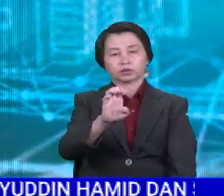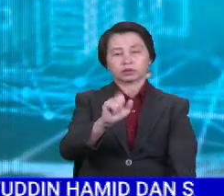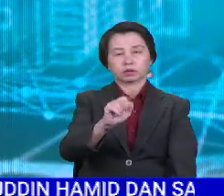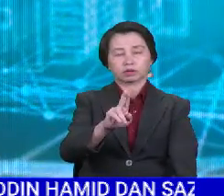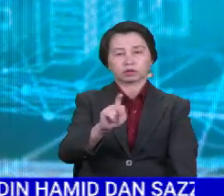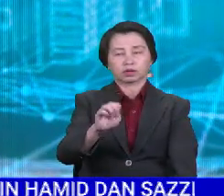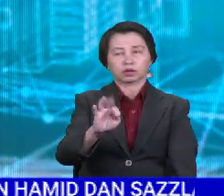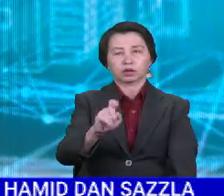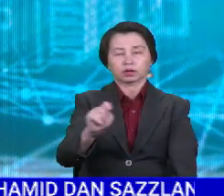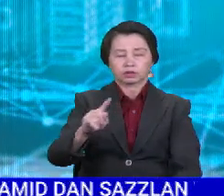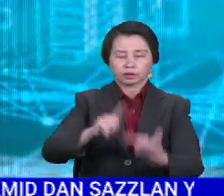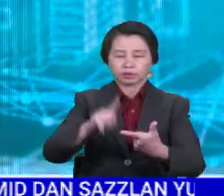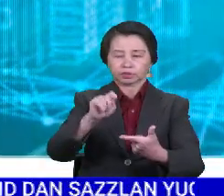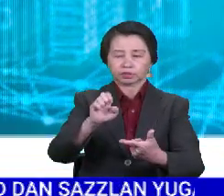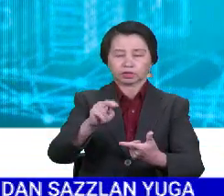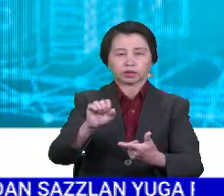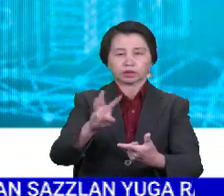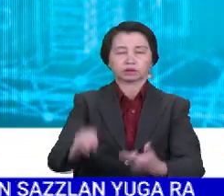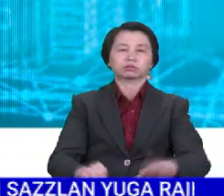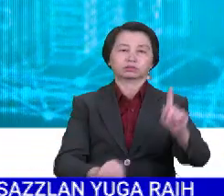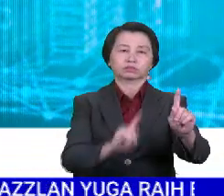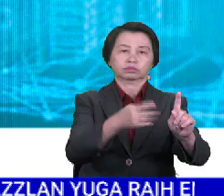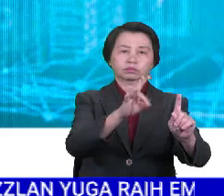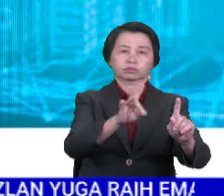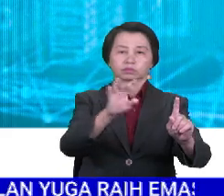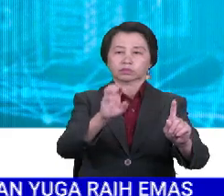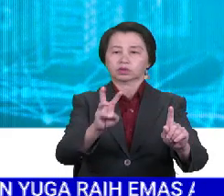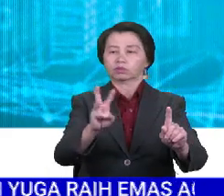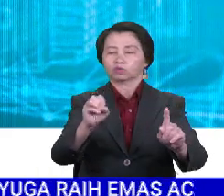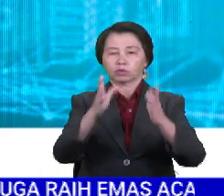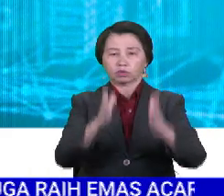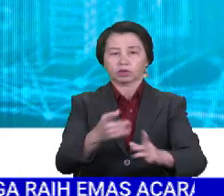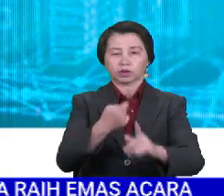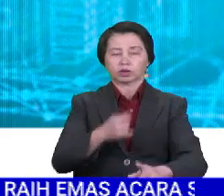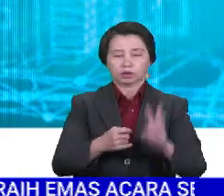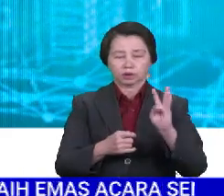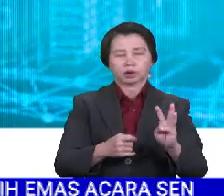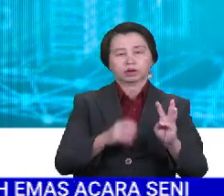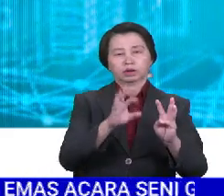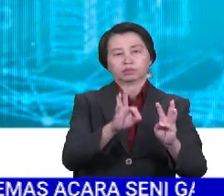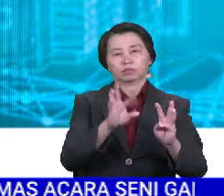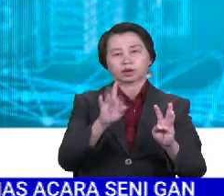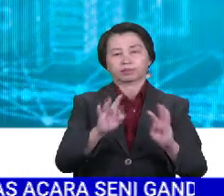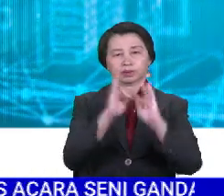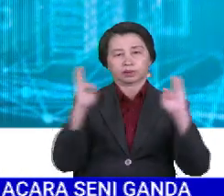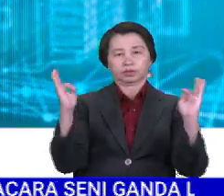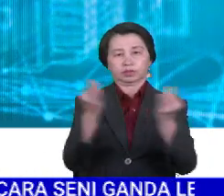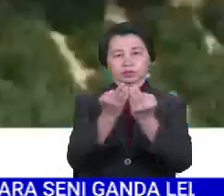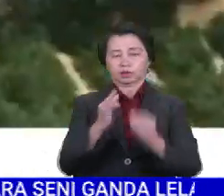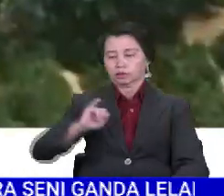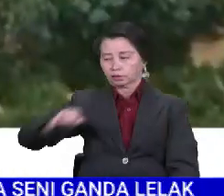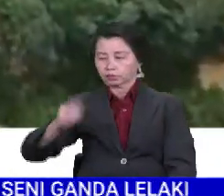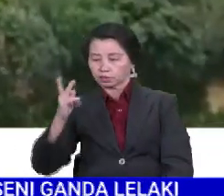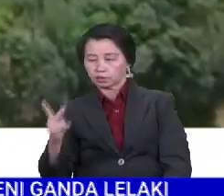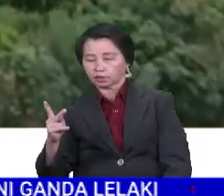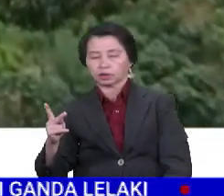Tenom seramai 1,826 orang daripada 698 keluarga. Menurut jawatankuasa